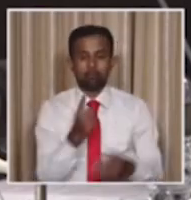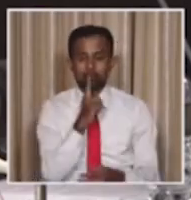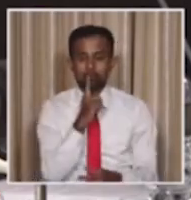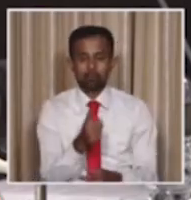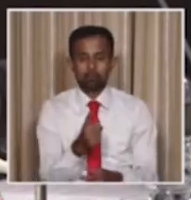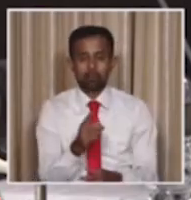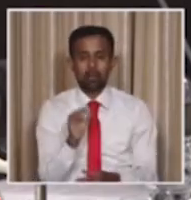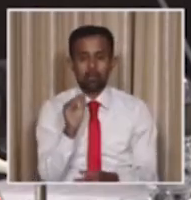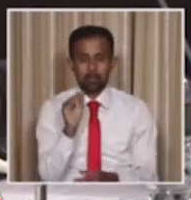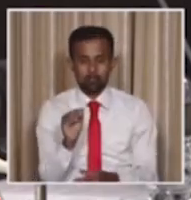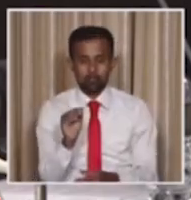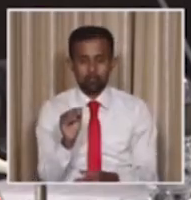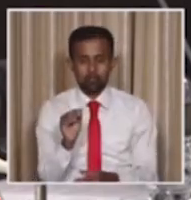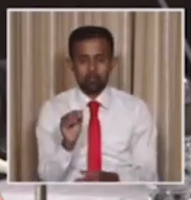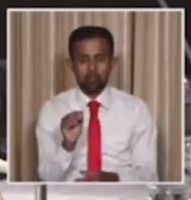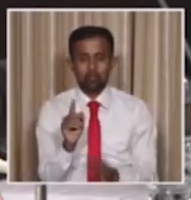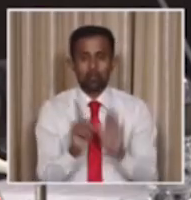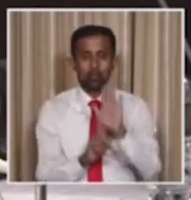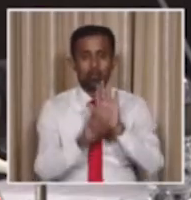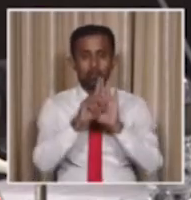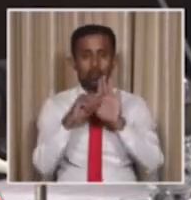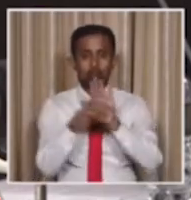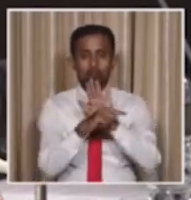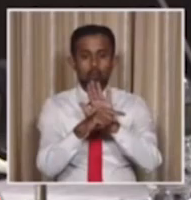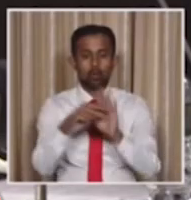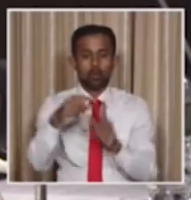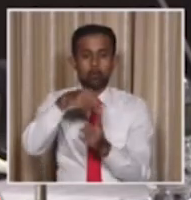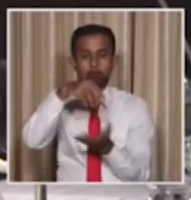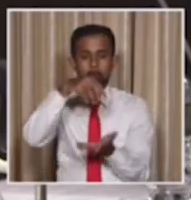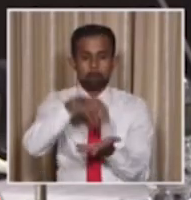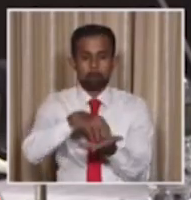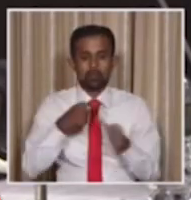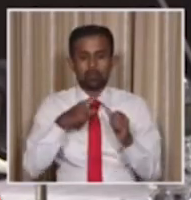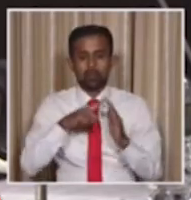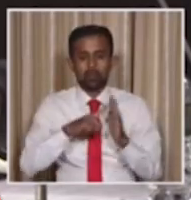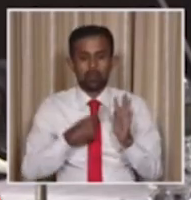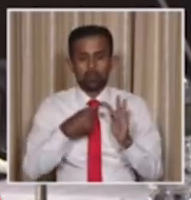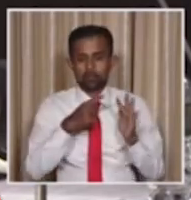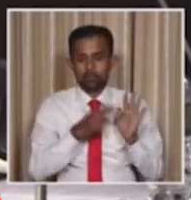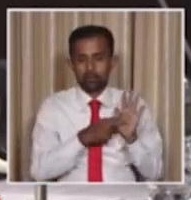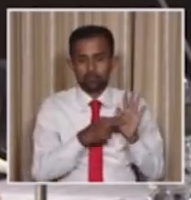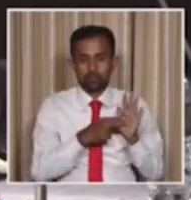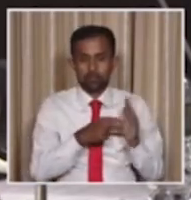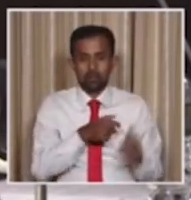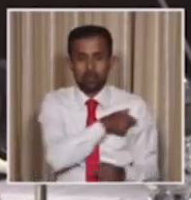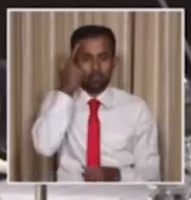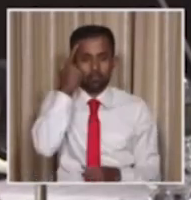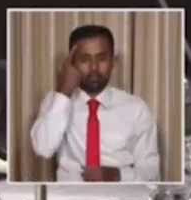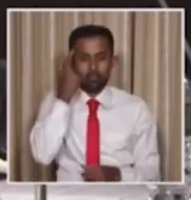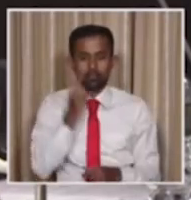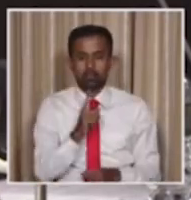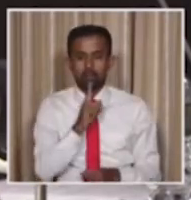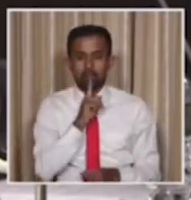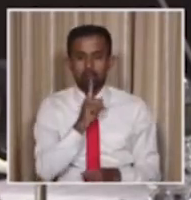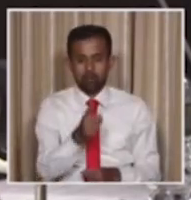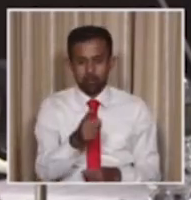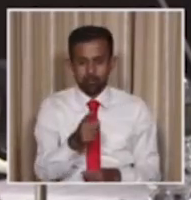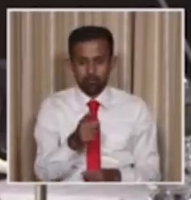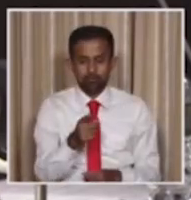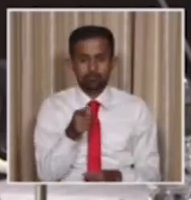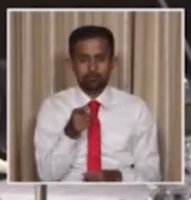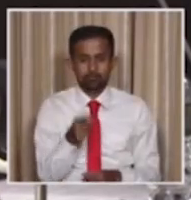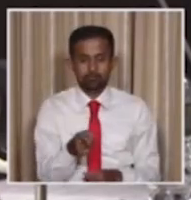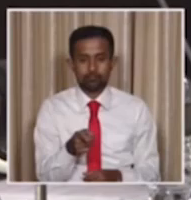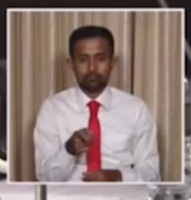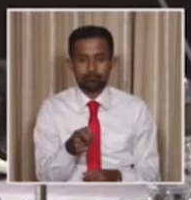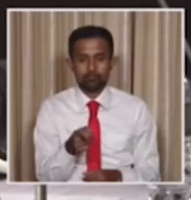செல்வராசா கஜேந்திரன் தெரிவித்துள்ளார். நேற்றைய நாடாளுமன்ற அமர்வில் இவ்வாறு தெரிவித்தார். நமது கட்சியினுடைய நிலைப்பாடு என்பது தேர்தலானது